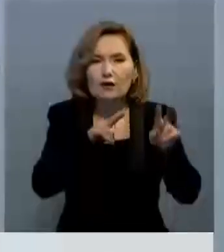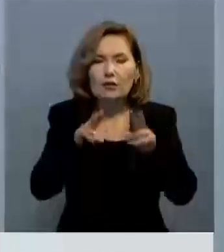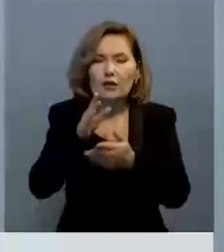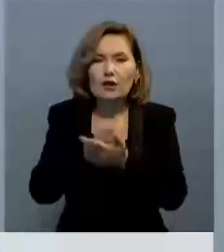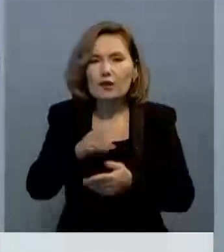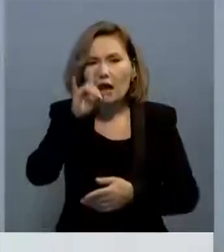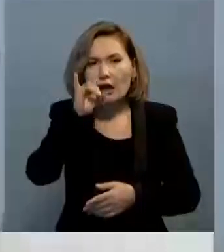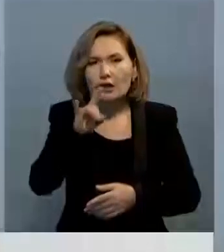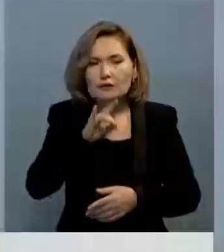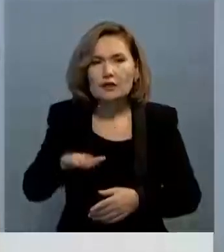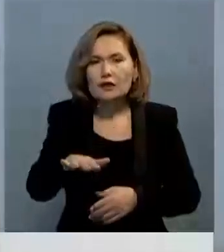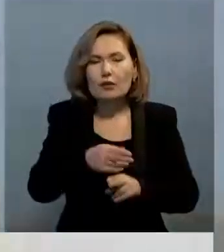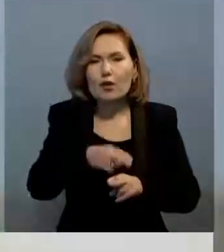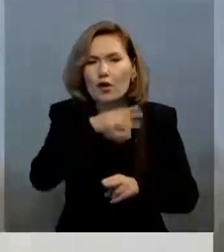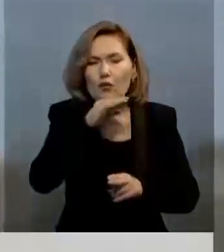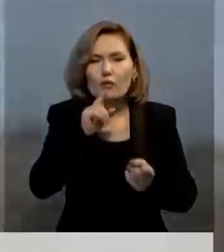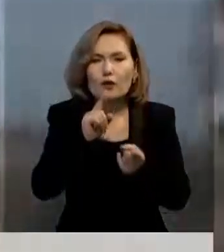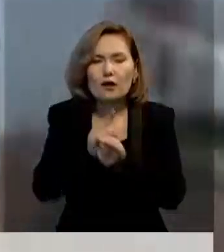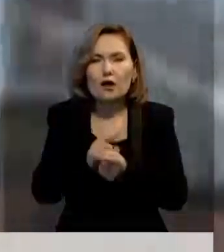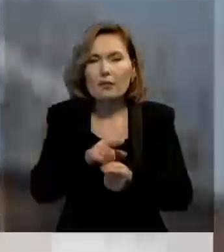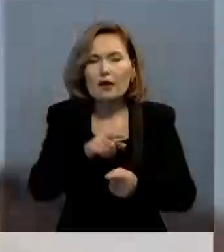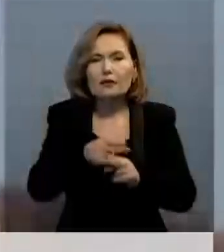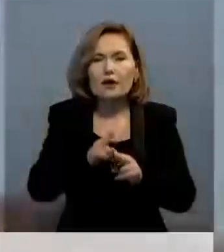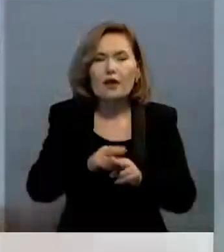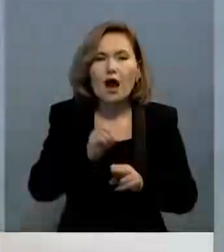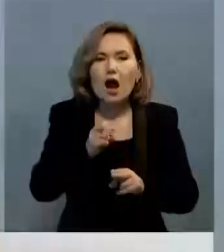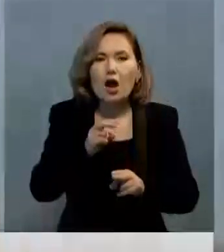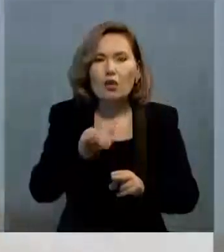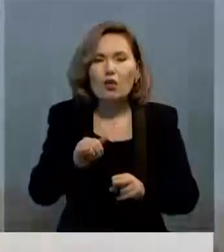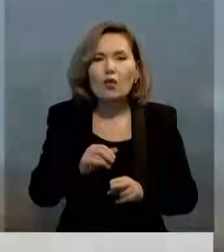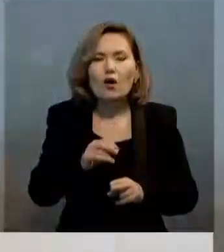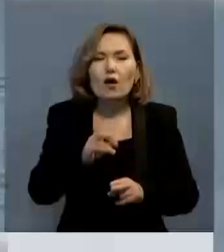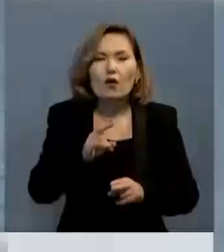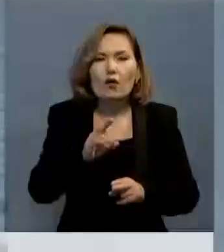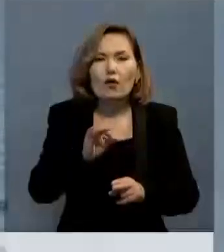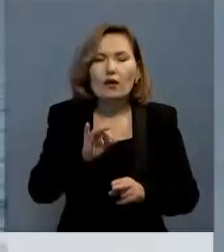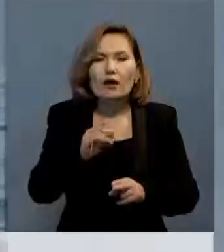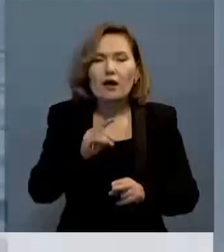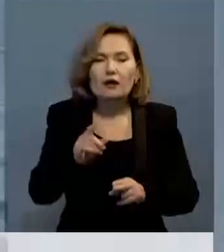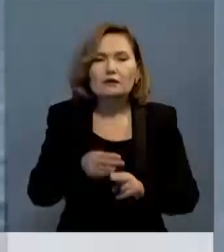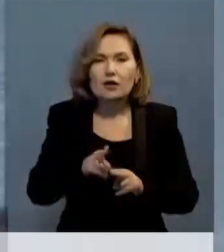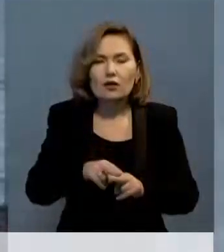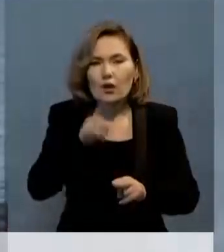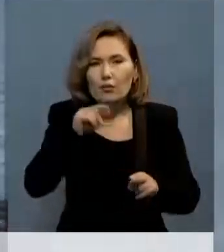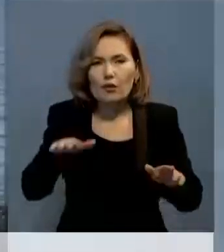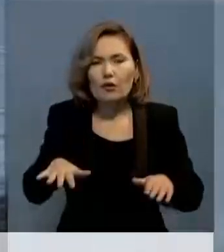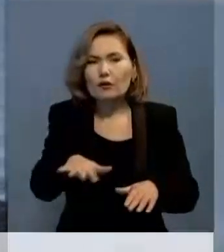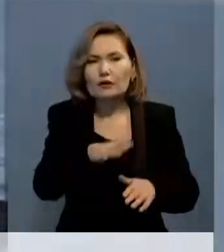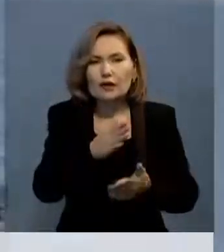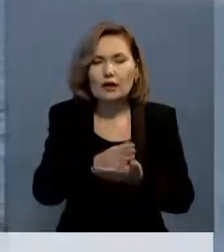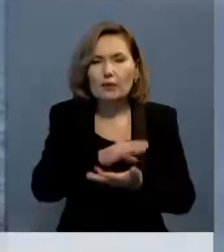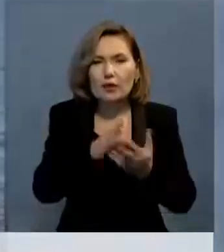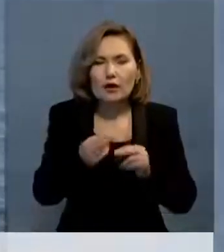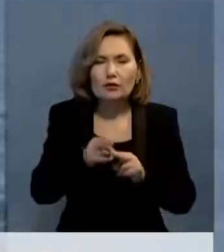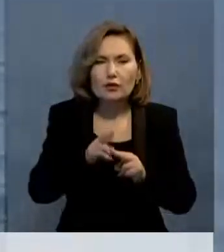қазақ жерінде көптеп кездесетін аққу, үйрек, қоқиқаз, бір қазан, аққұтан шағалалар мекен етеді. Тек кейбірінің